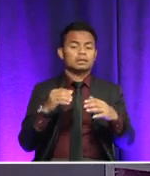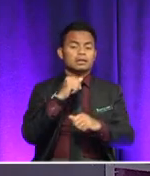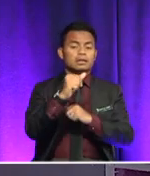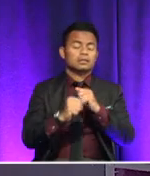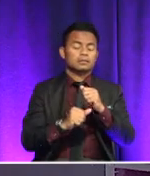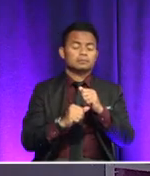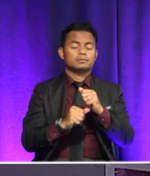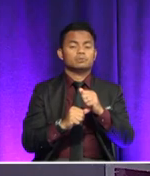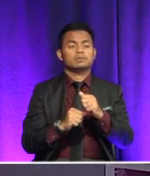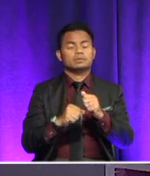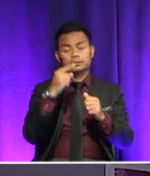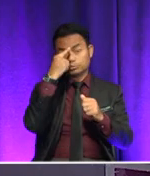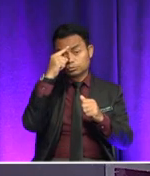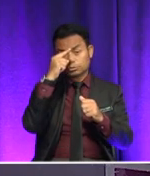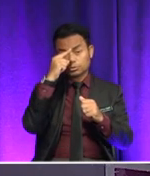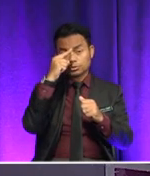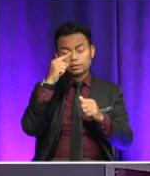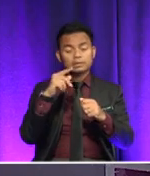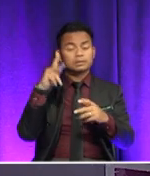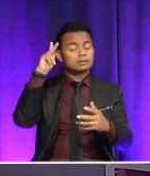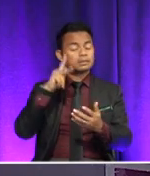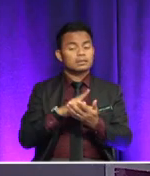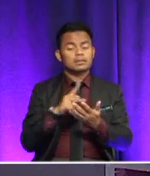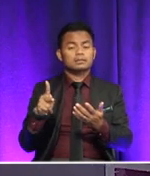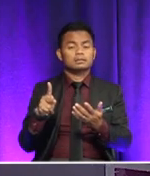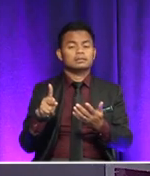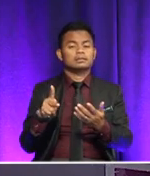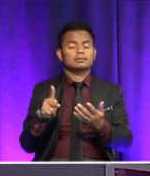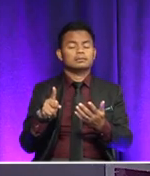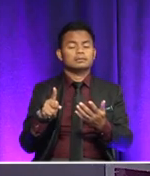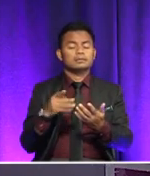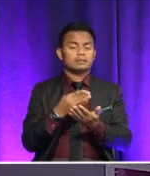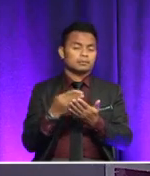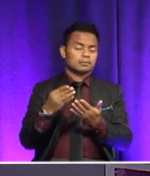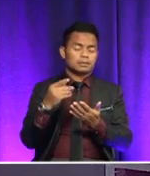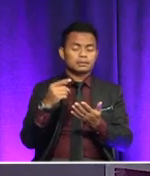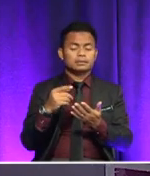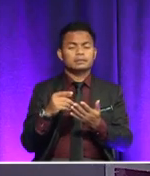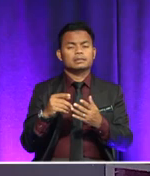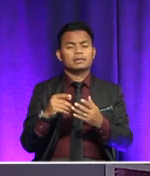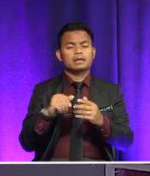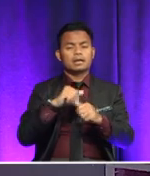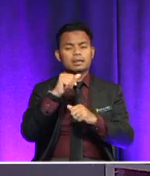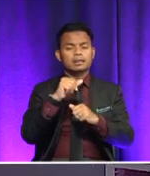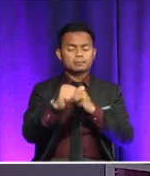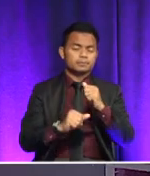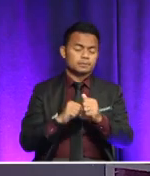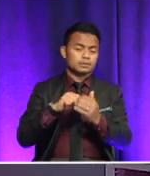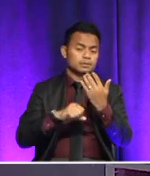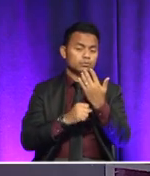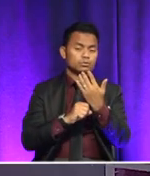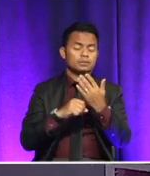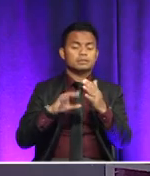untuk mempromosikan produk alam semula jadi kepada masyarakat jadi ini dia petikkan yang